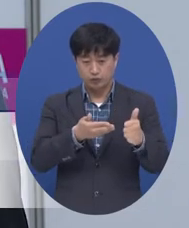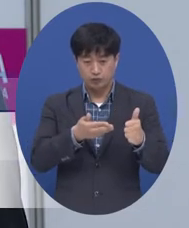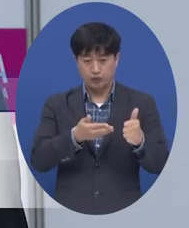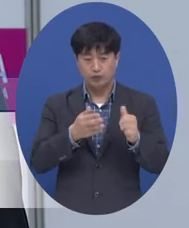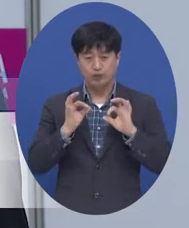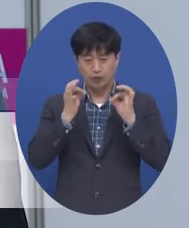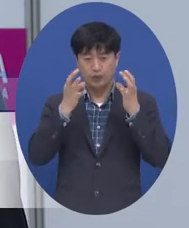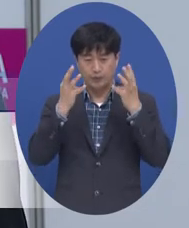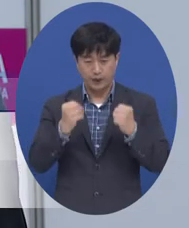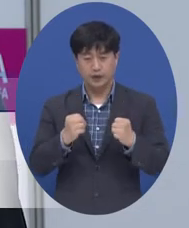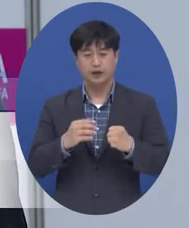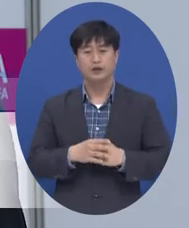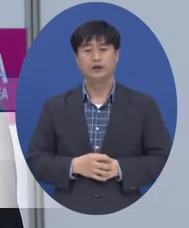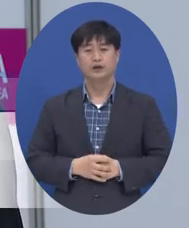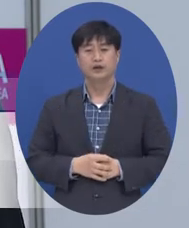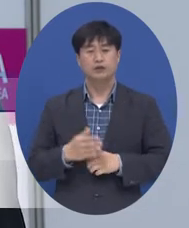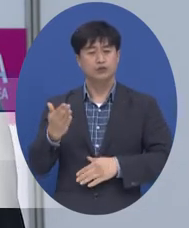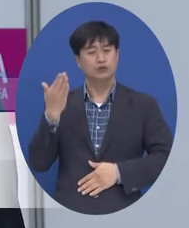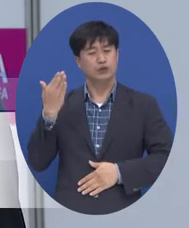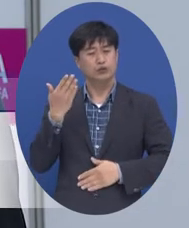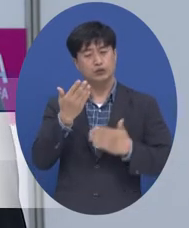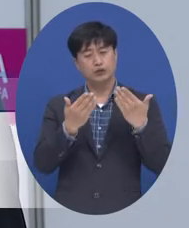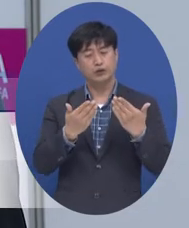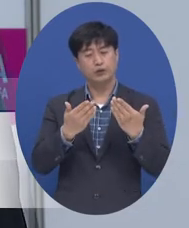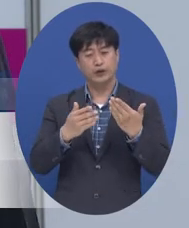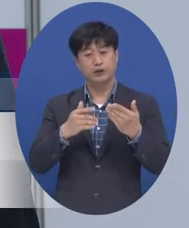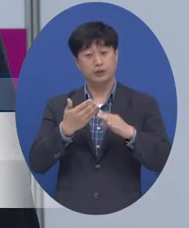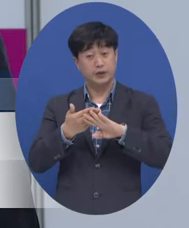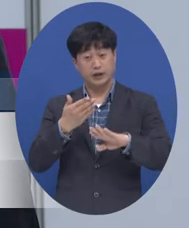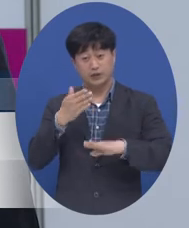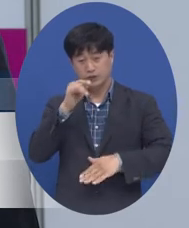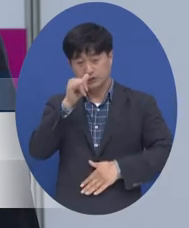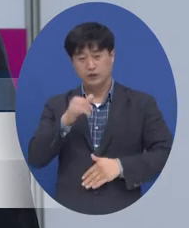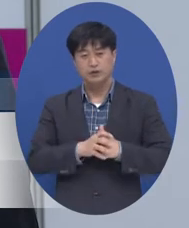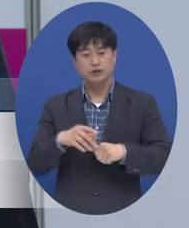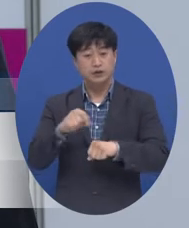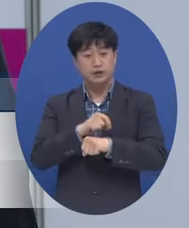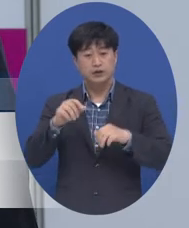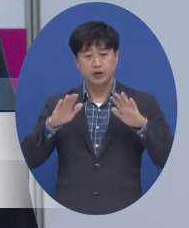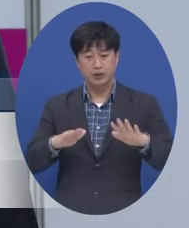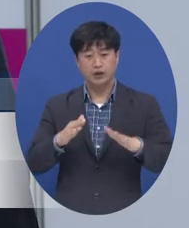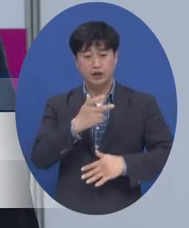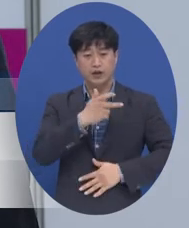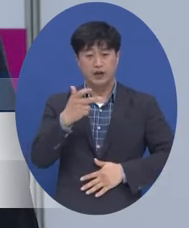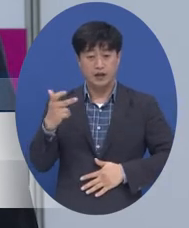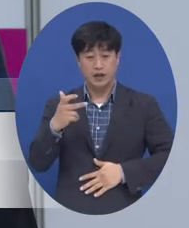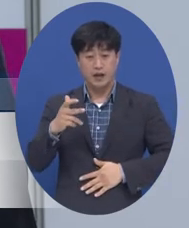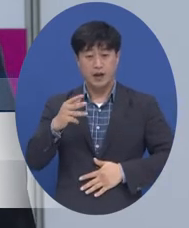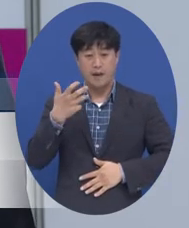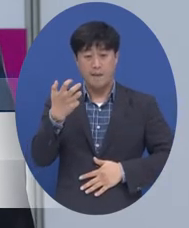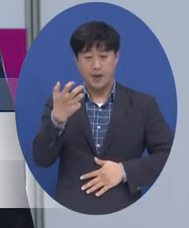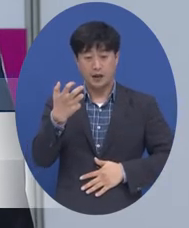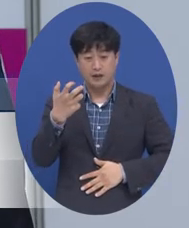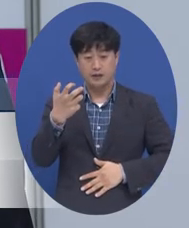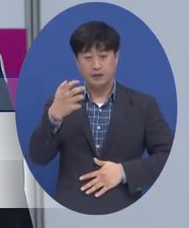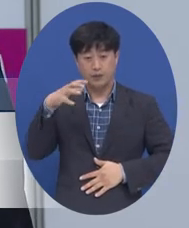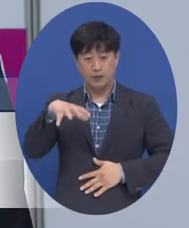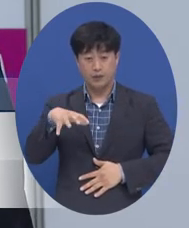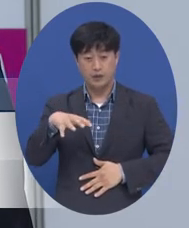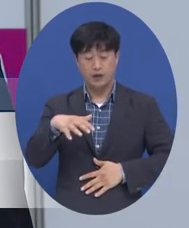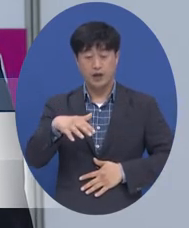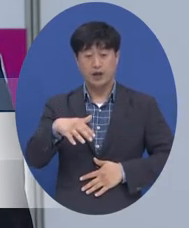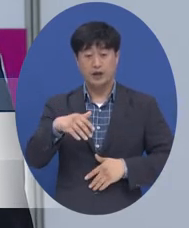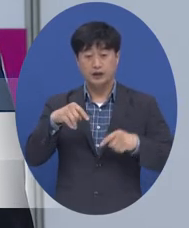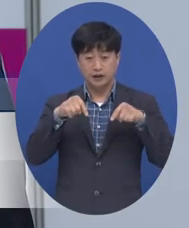노력을 많이 한 게 지난번 전시하고 다른 점이 되겠습니다. 특히 이번에는 대형 한 80개